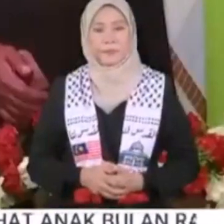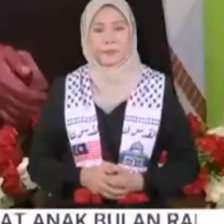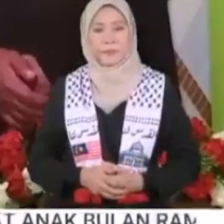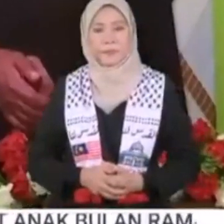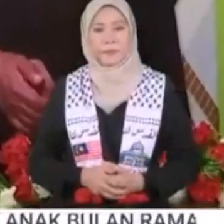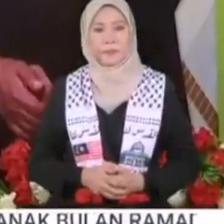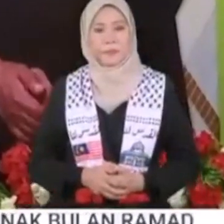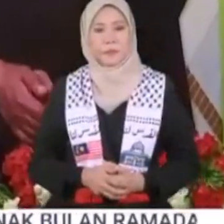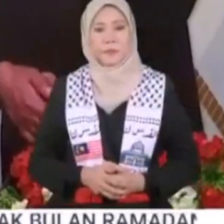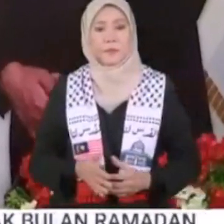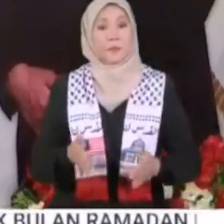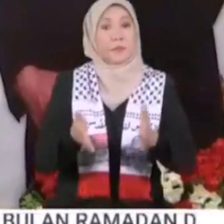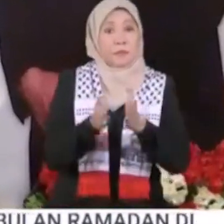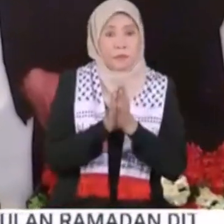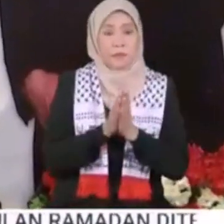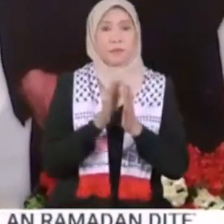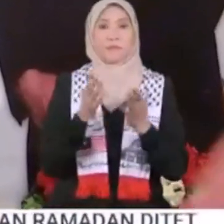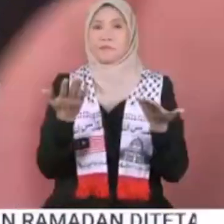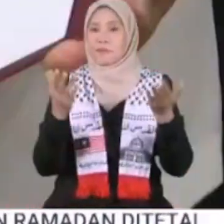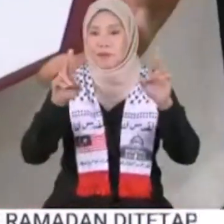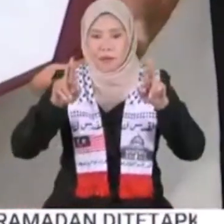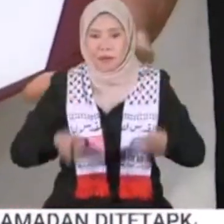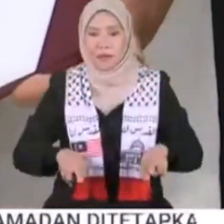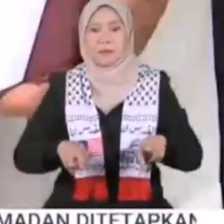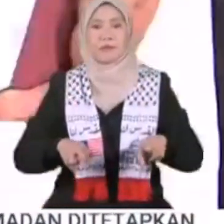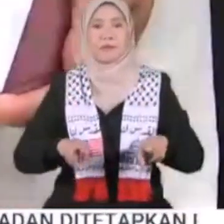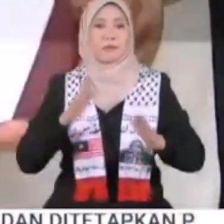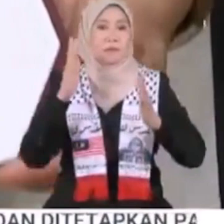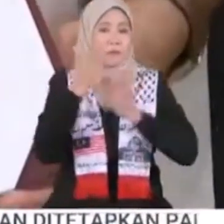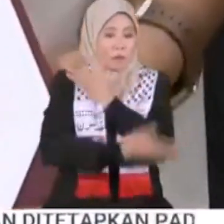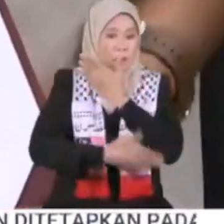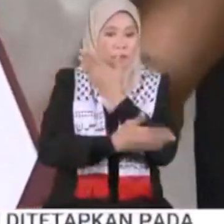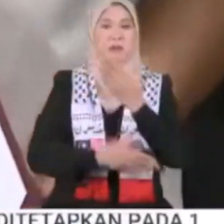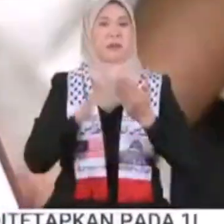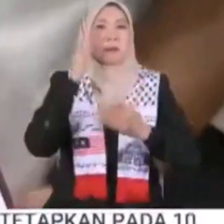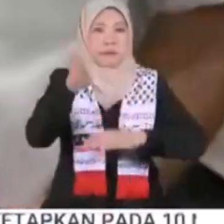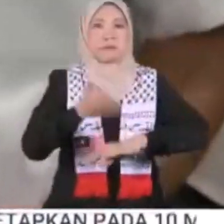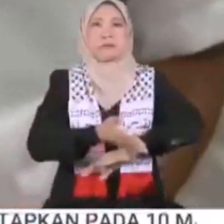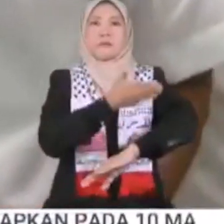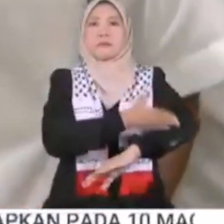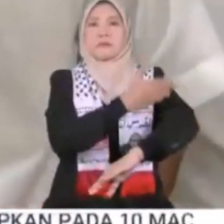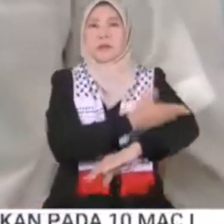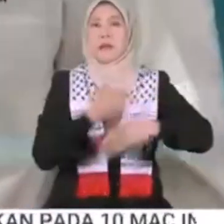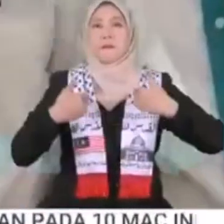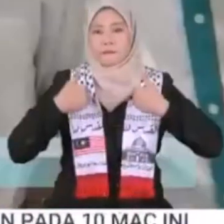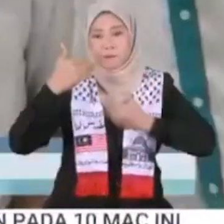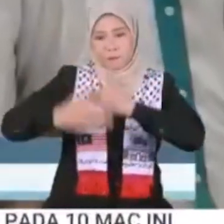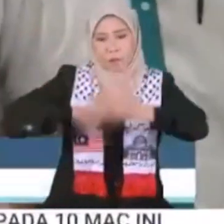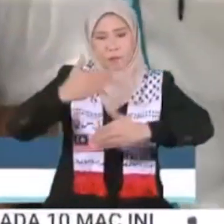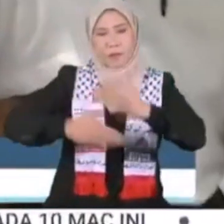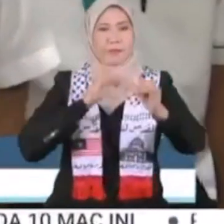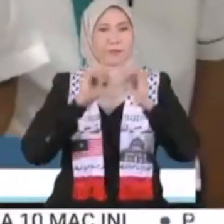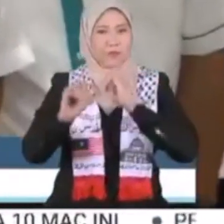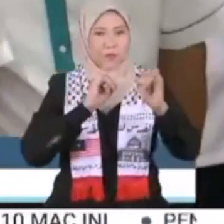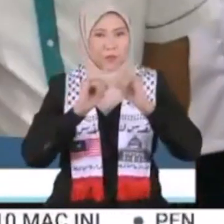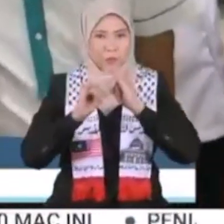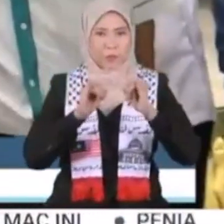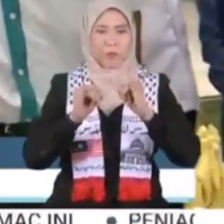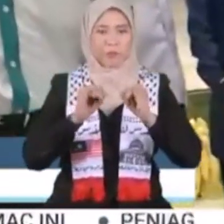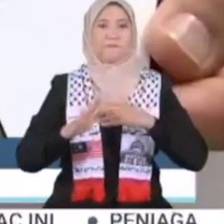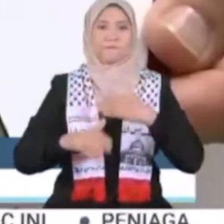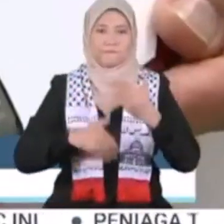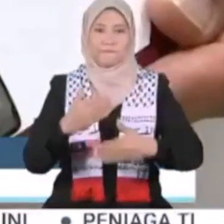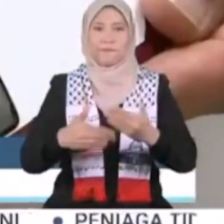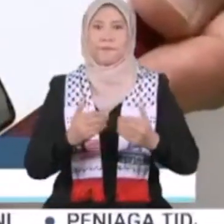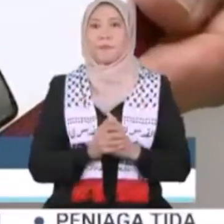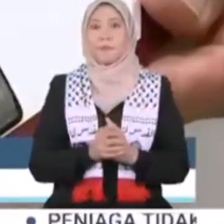beberapa aspek permohonan kewarganegaraan akan ditambah baik termasuk ketika proses temuduga dijalankan Menteri Dalam Negeri Datuk Seri